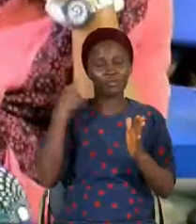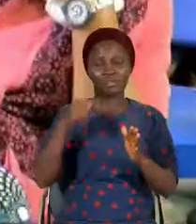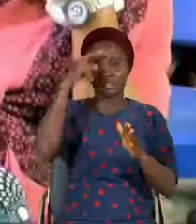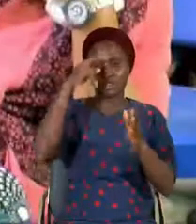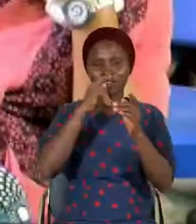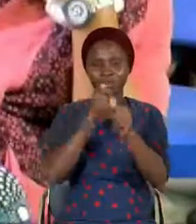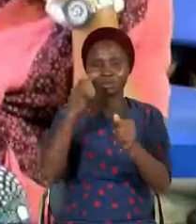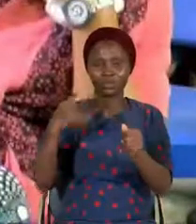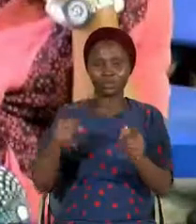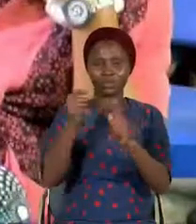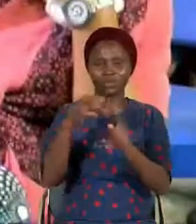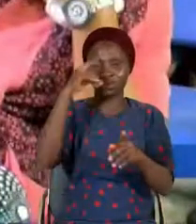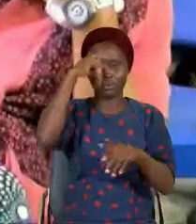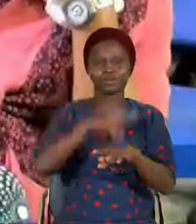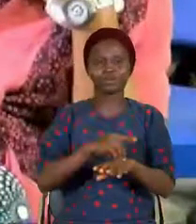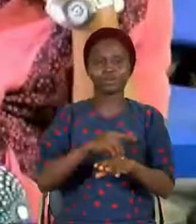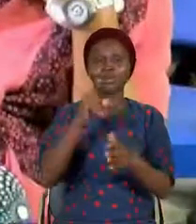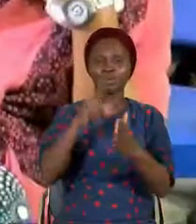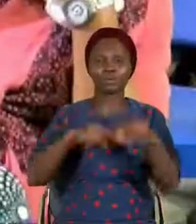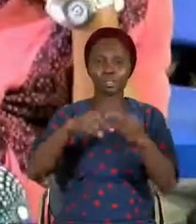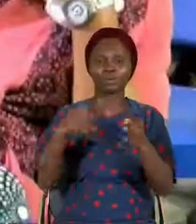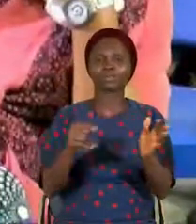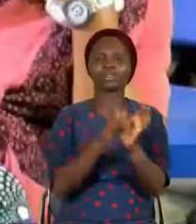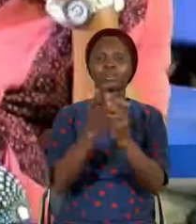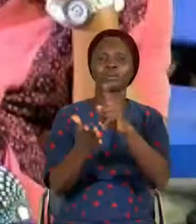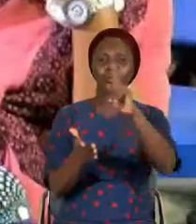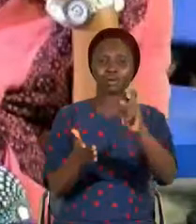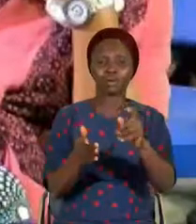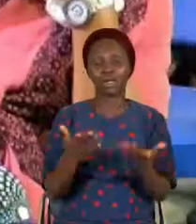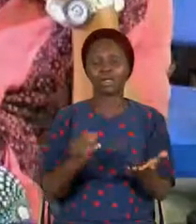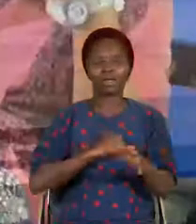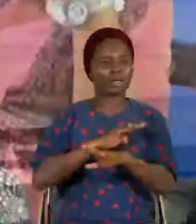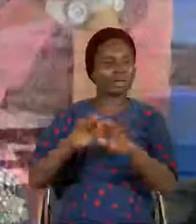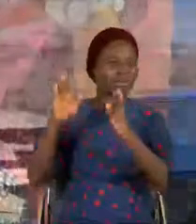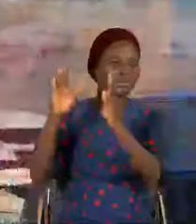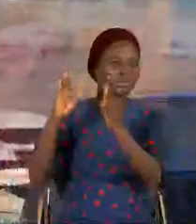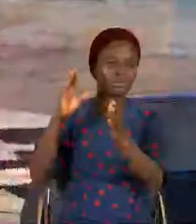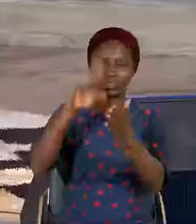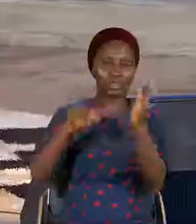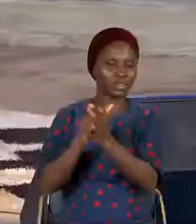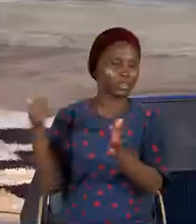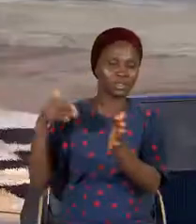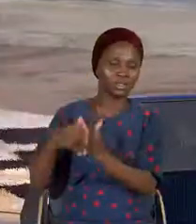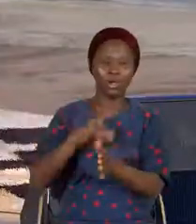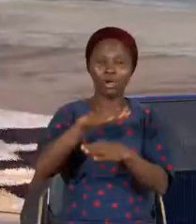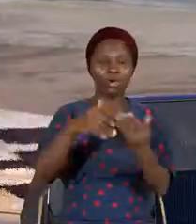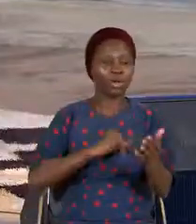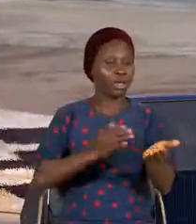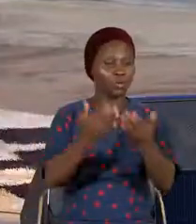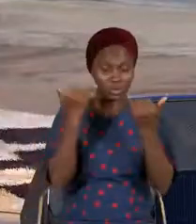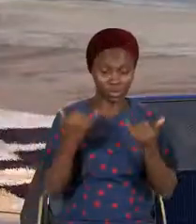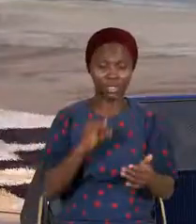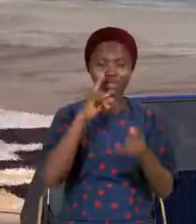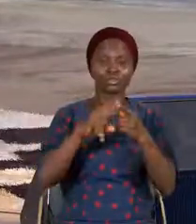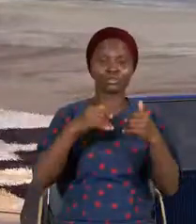parole de sagesse. Qu'en est-il de la Bible? Non, moi, je ne lis pas tellement ceci. Ce que je veux vraiment, c'est pour avoir